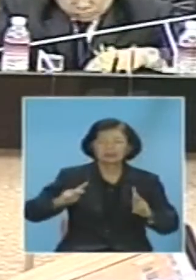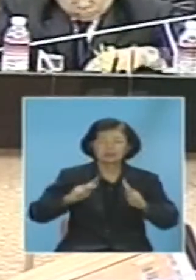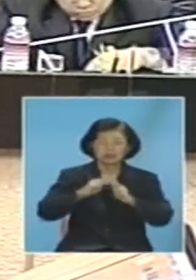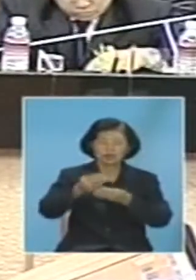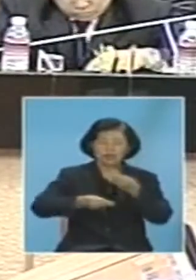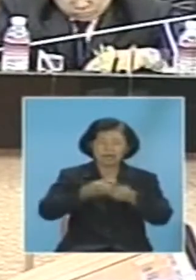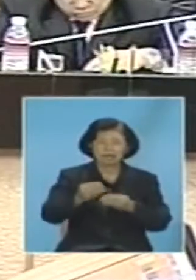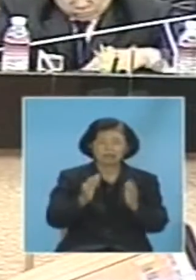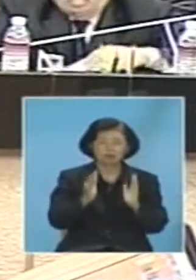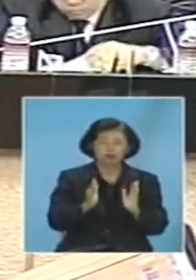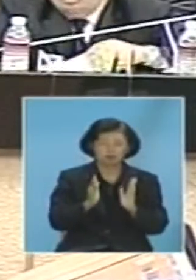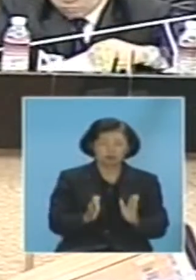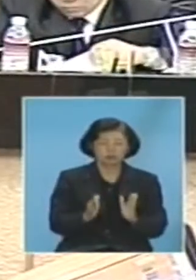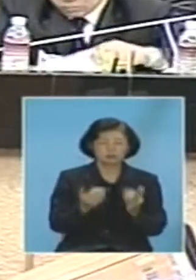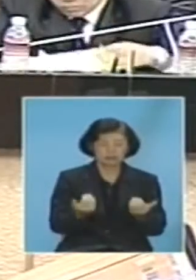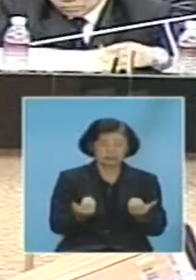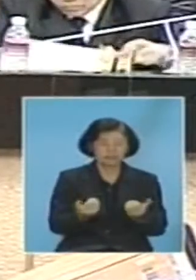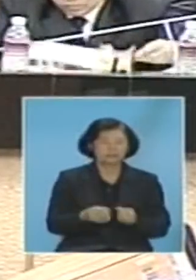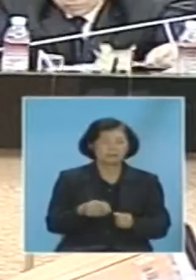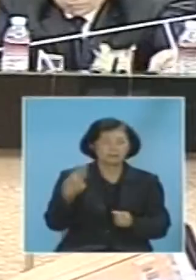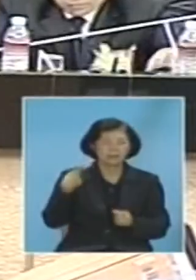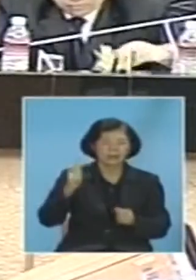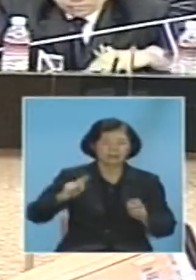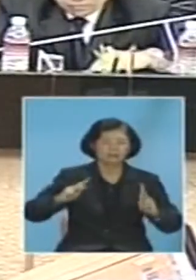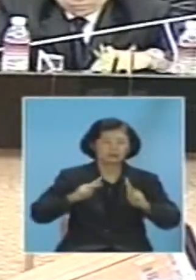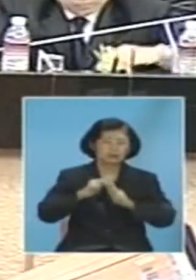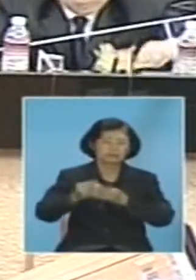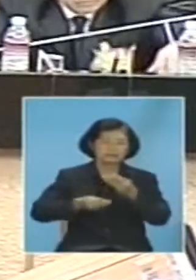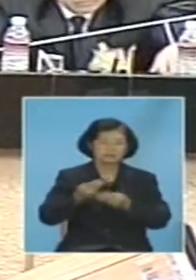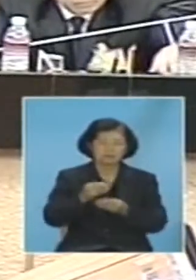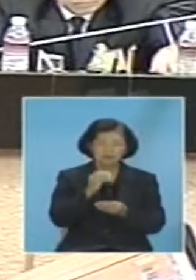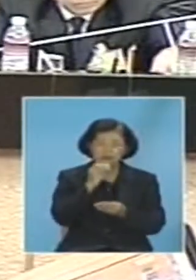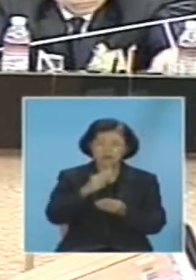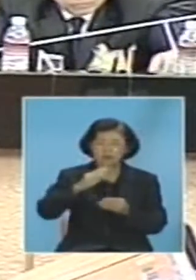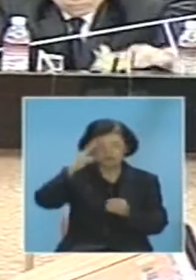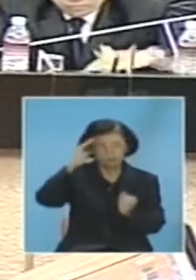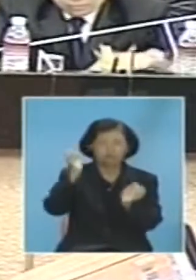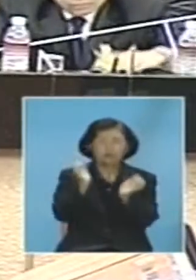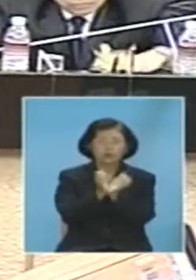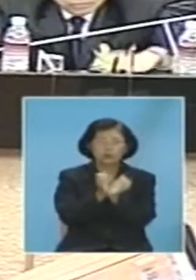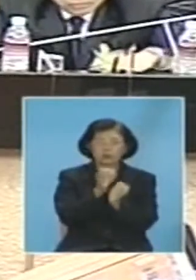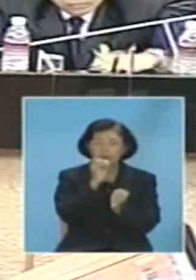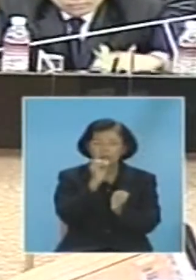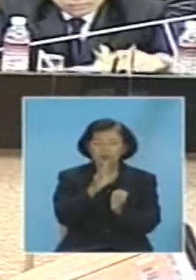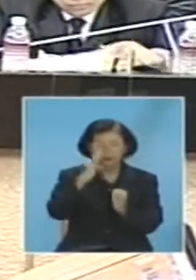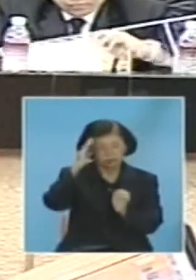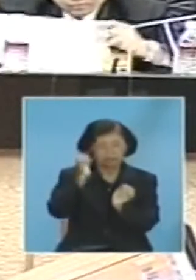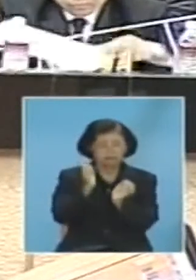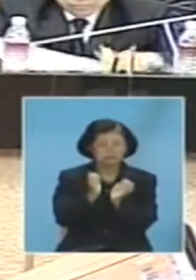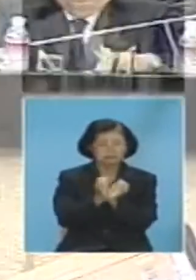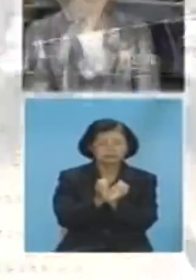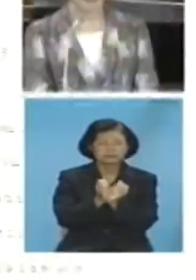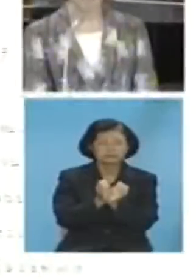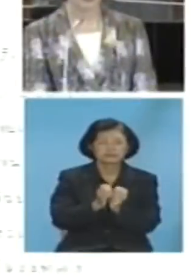บันค่ะในการที่ปลัดกระทรวงพาณิชย์ได้แจ้งความต่อพนักงานสอบสวนกองปราบปราม